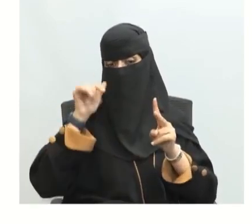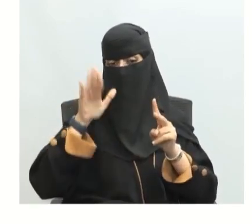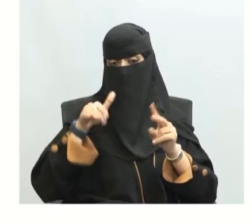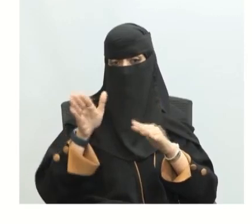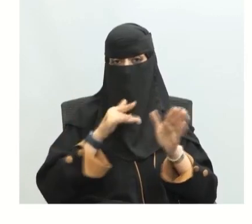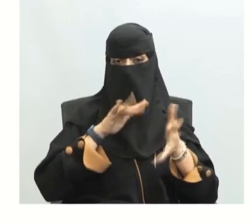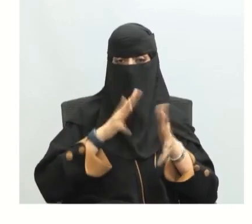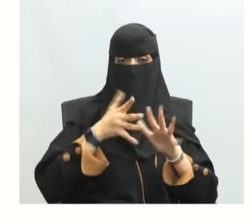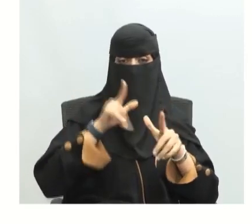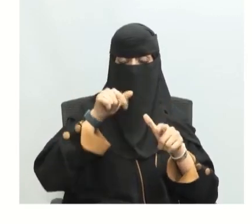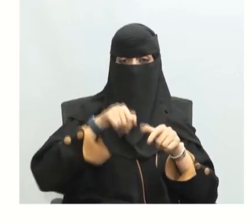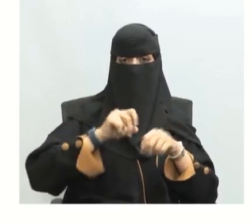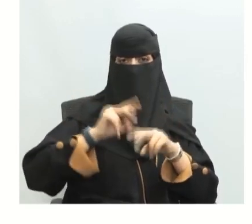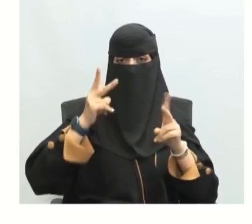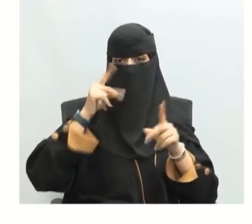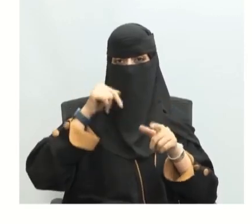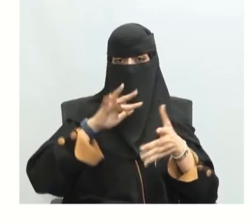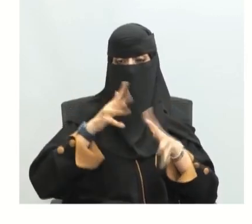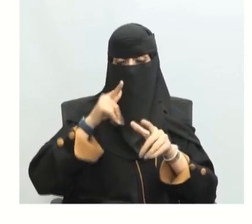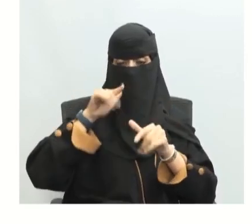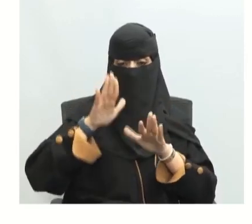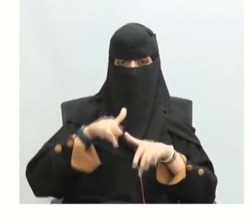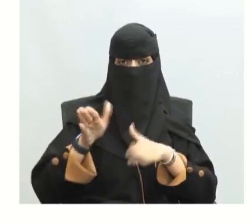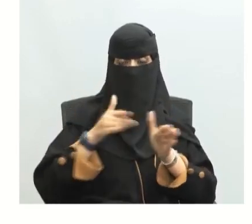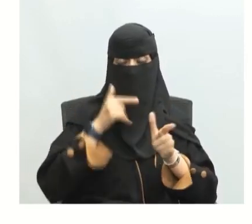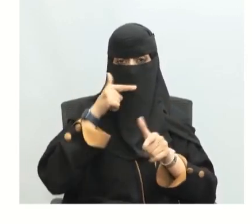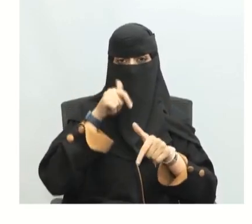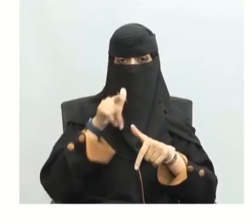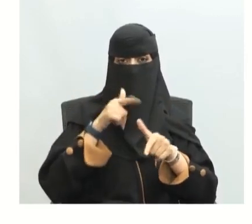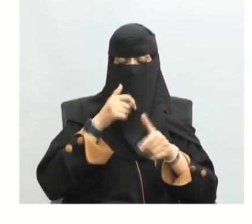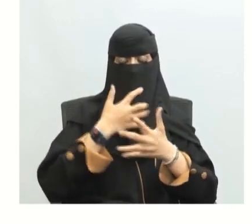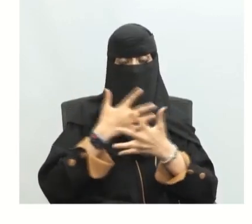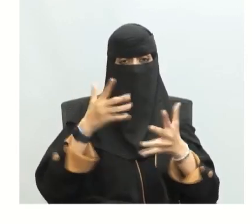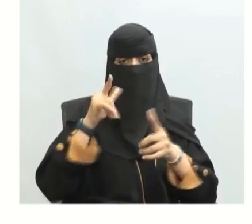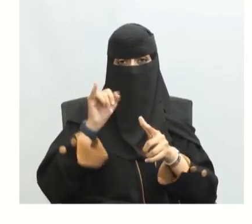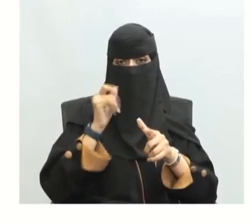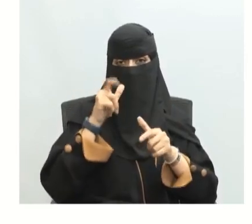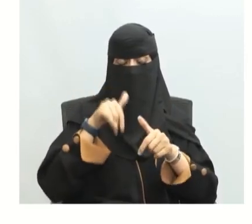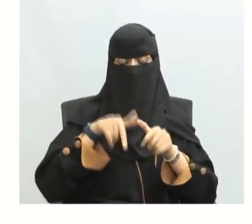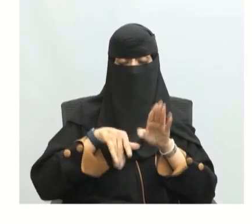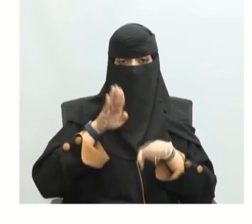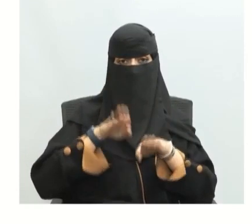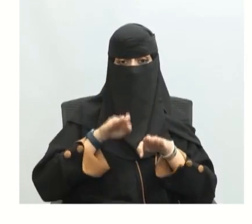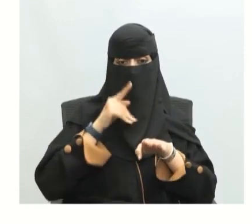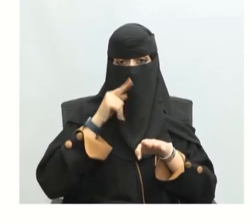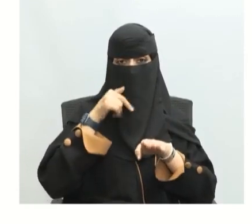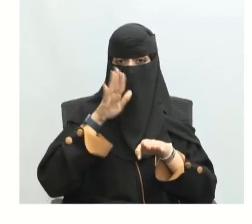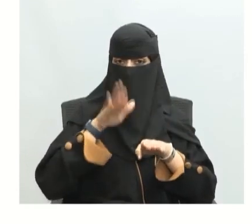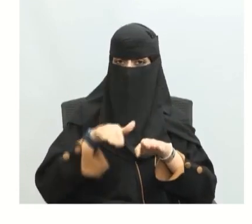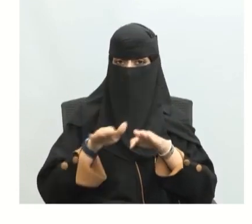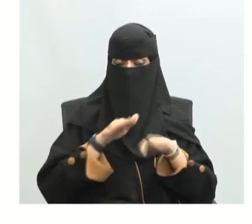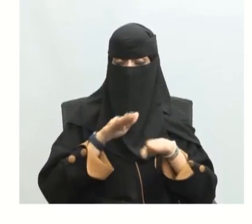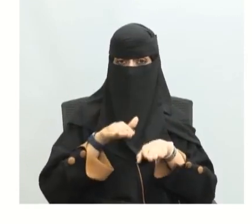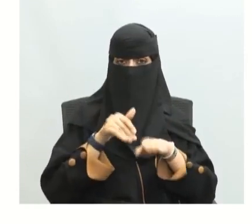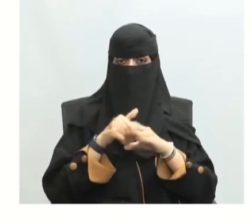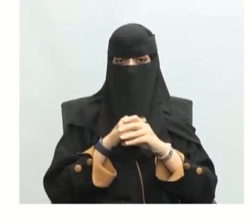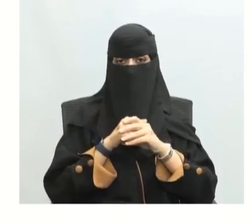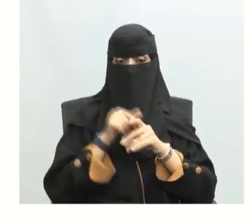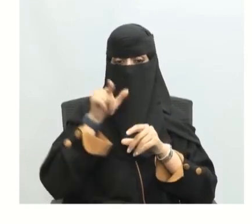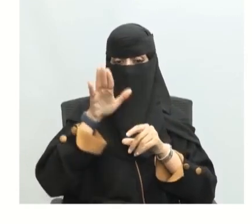بل هذه الاختلافات قد توجد لنا الكثير من التوازن او تحدث التوازن